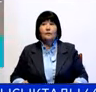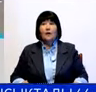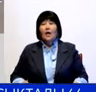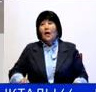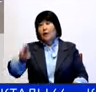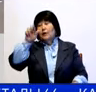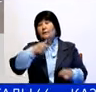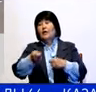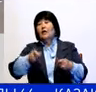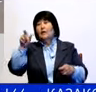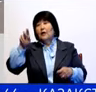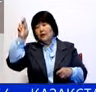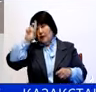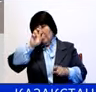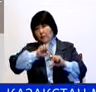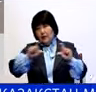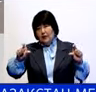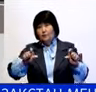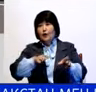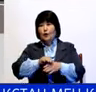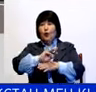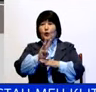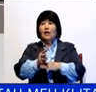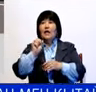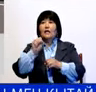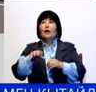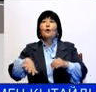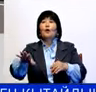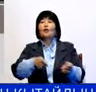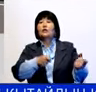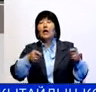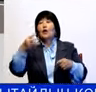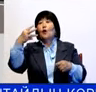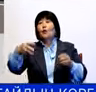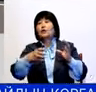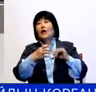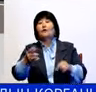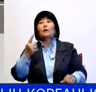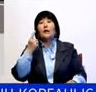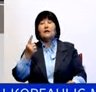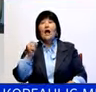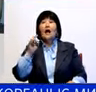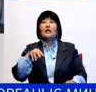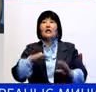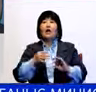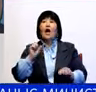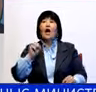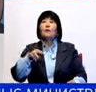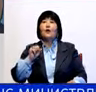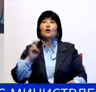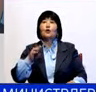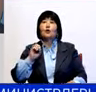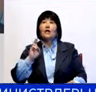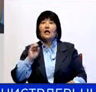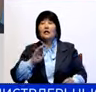Мемлекет басшысының мектептерді толық жарақтандыру тапсырмасына сәйкес өңірге әкелінген 30 автобустың бірі Арал ауданы Аманөткел ауылына